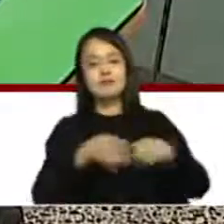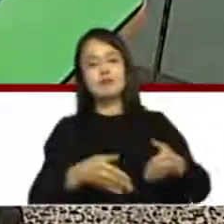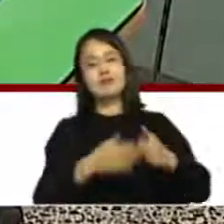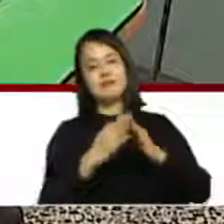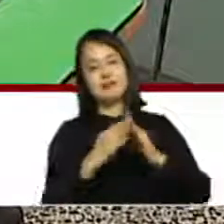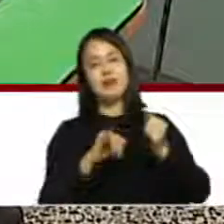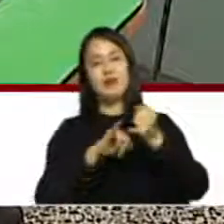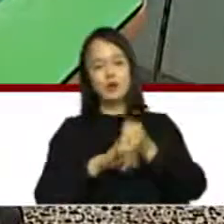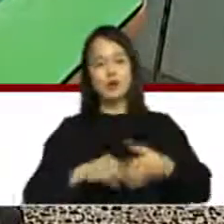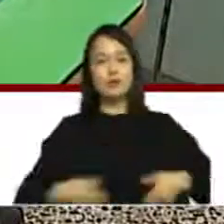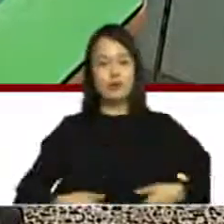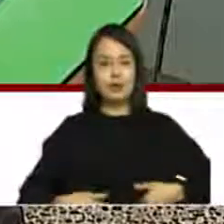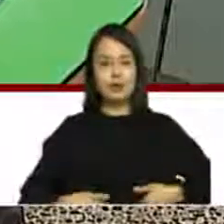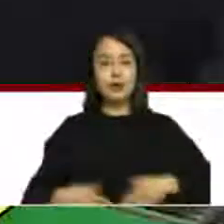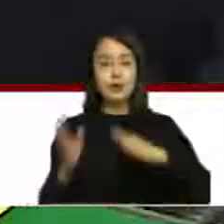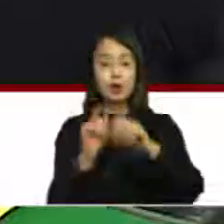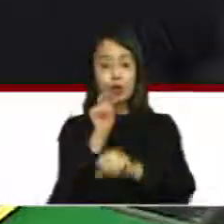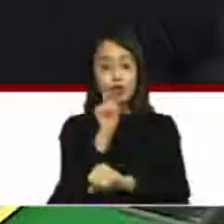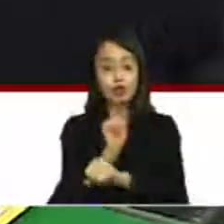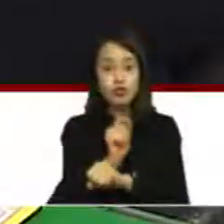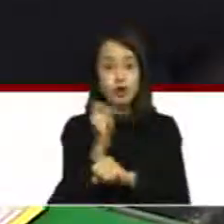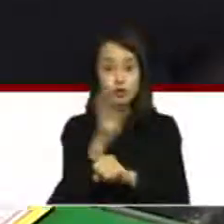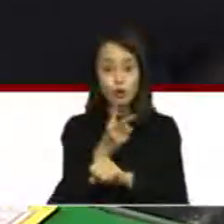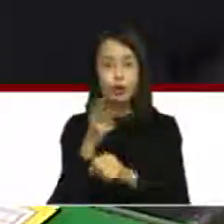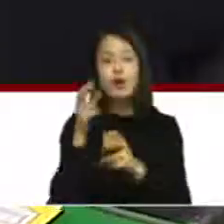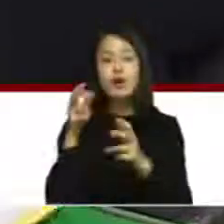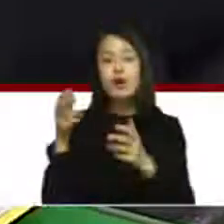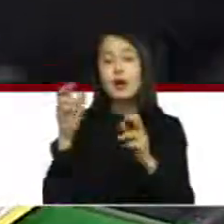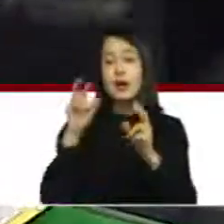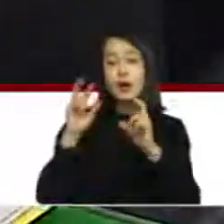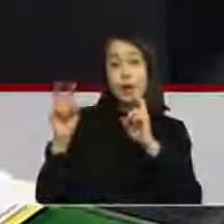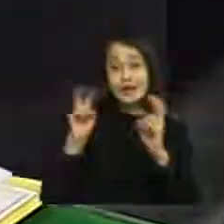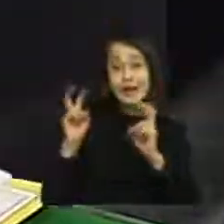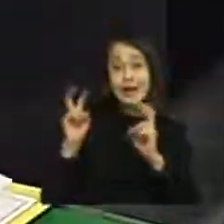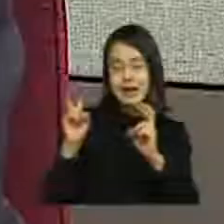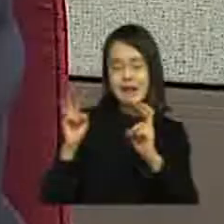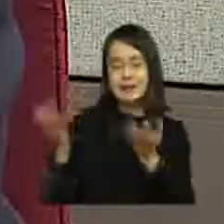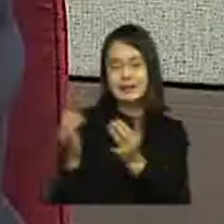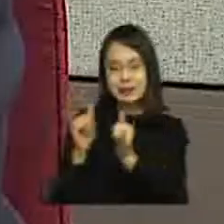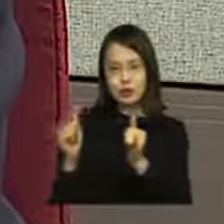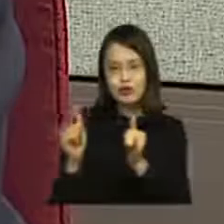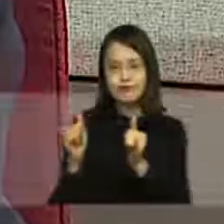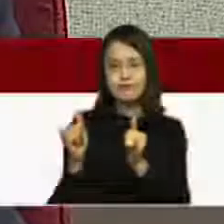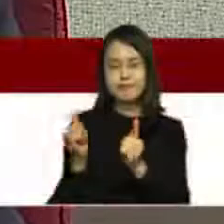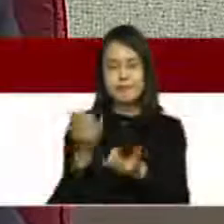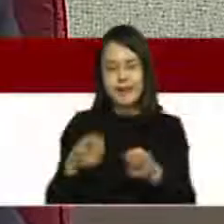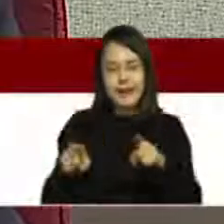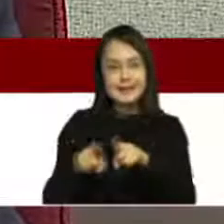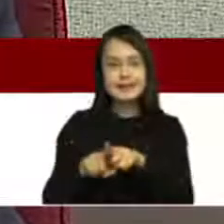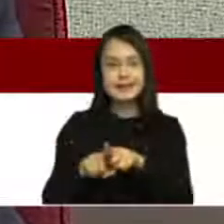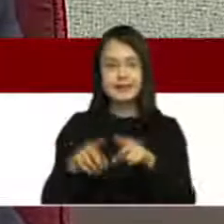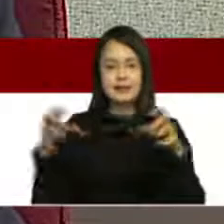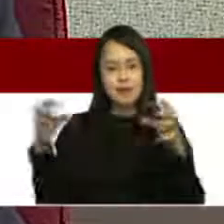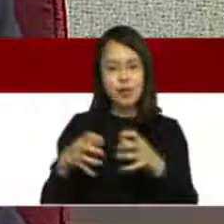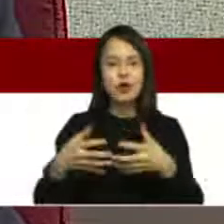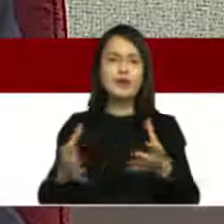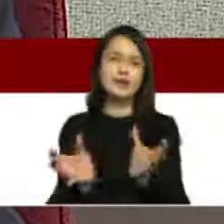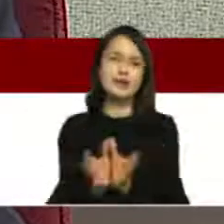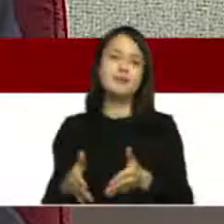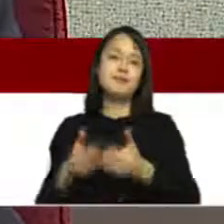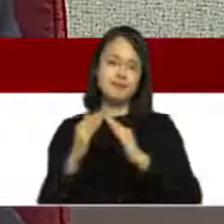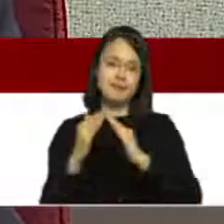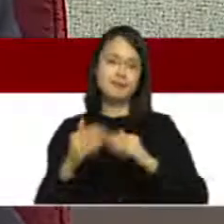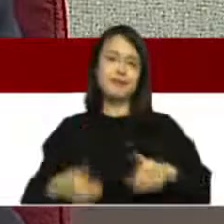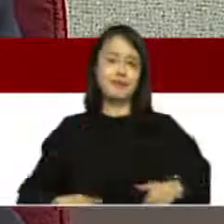공무원 시공사 등으로 구성된 민원해결 협의체 를 열 수 있게 됩니다 일정 규모 이상 의 공사장에 는